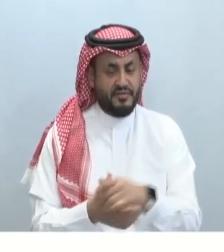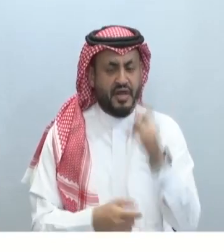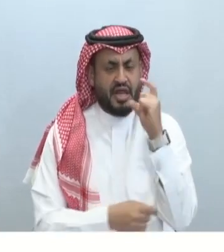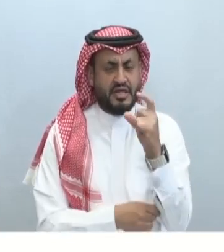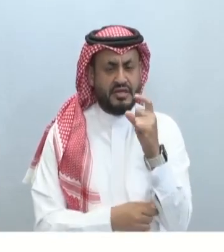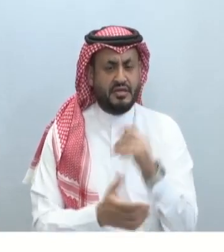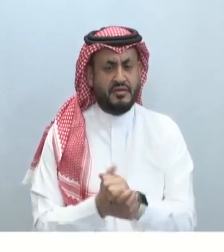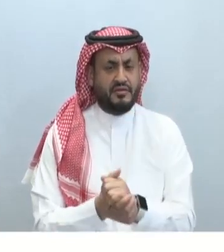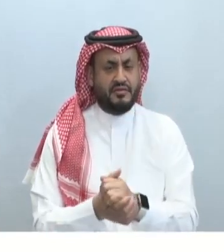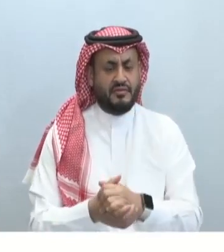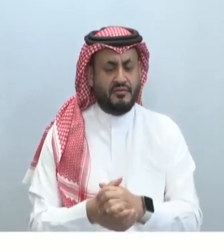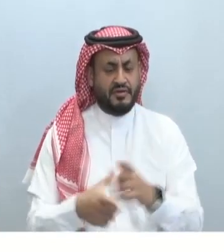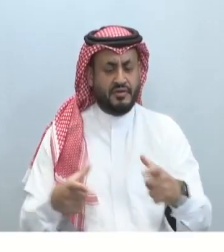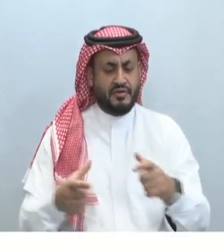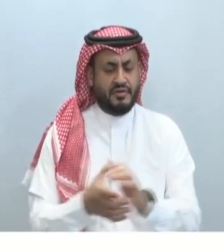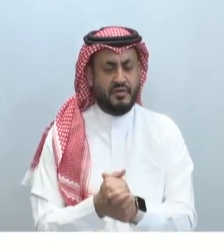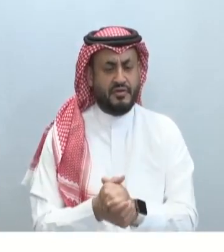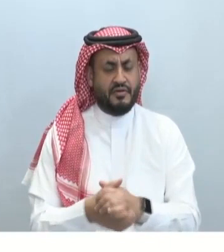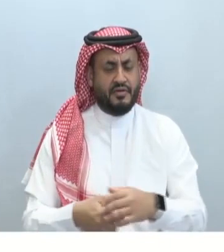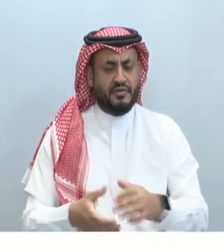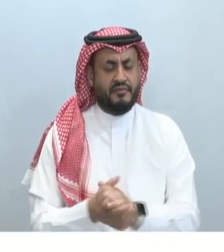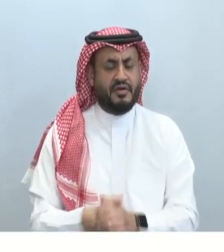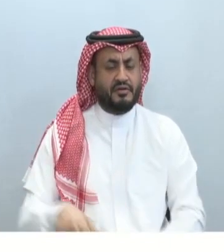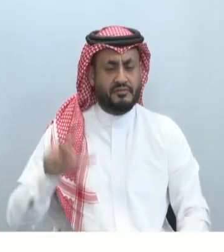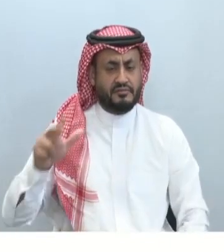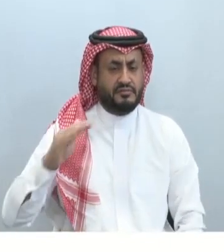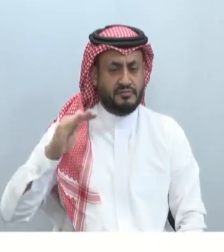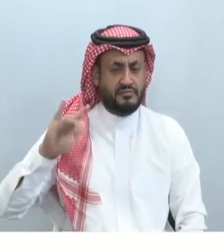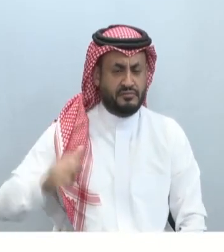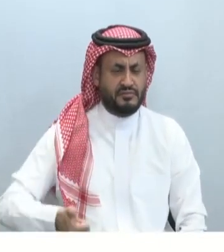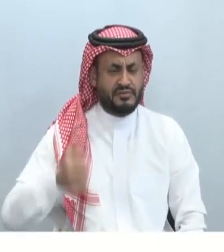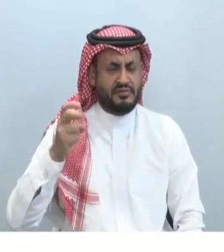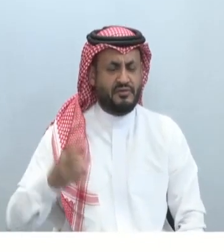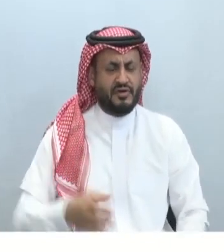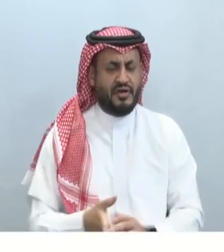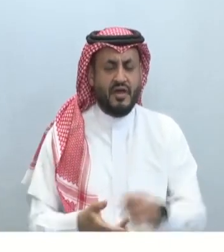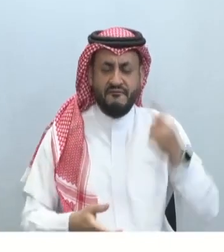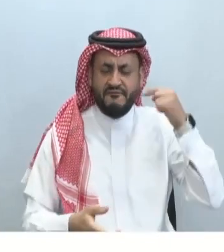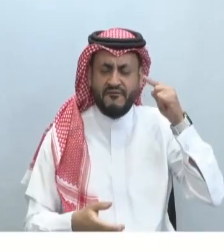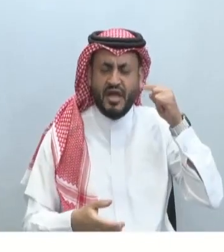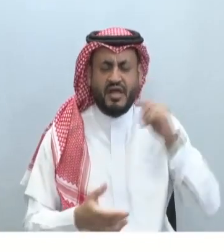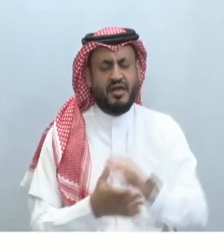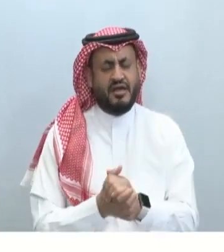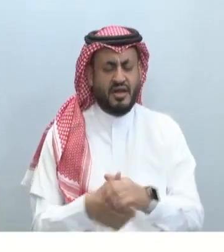فرصه تسمى الخيار يتمكن المتبايعان